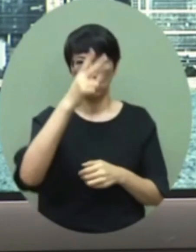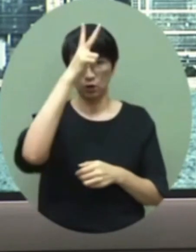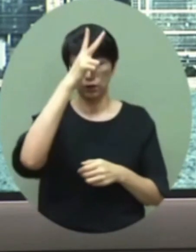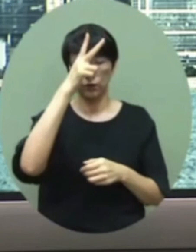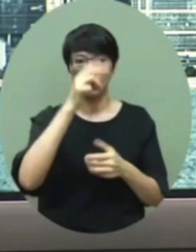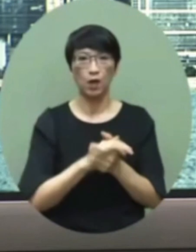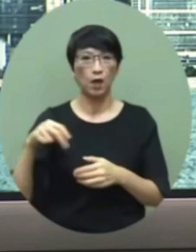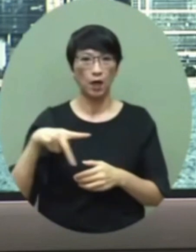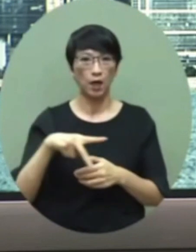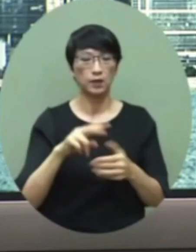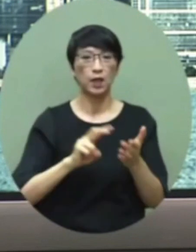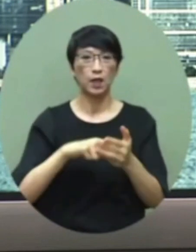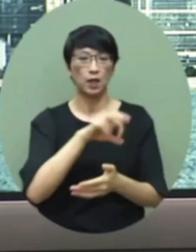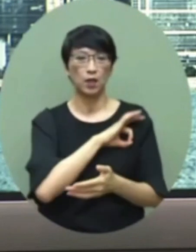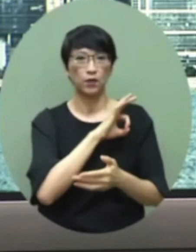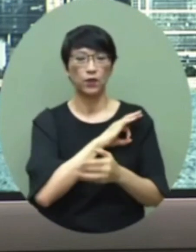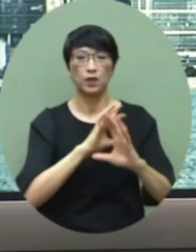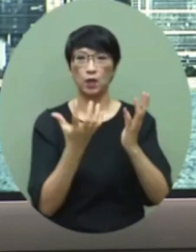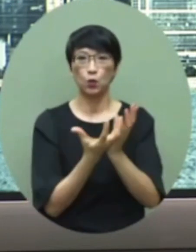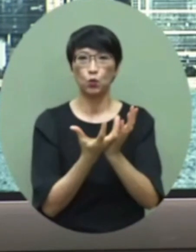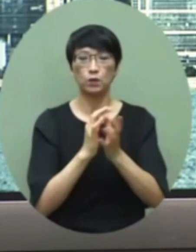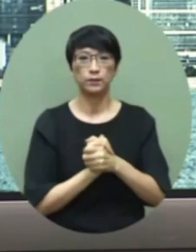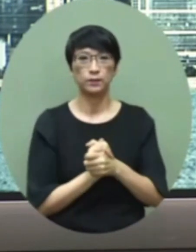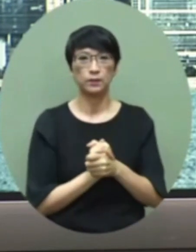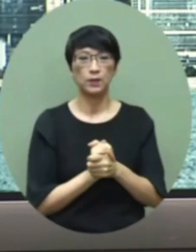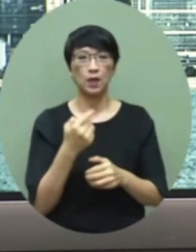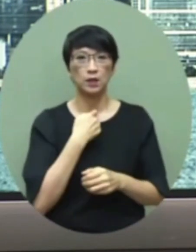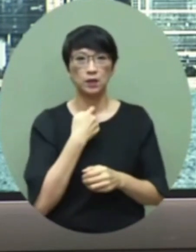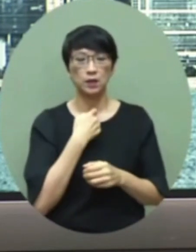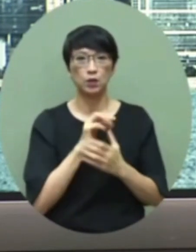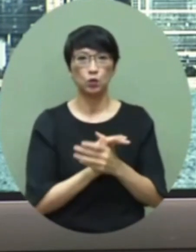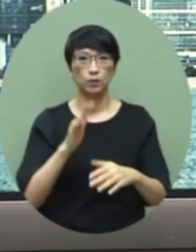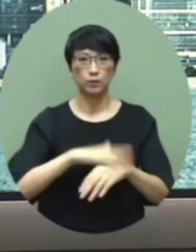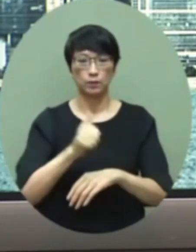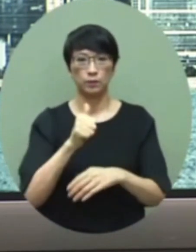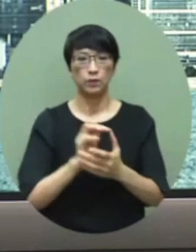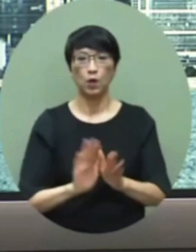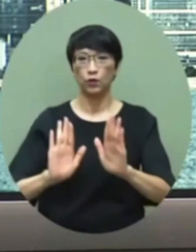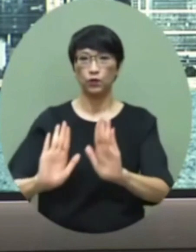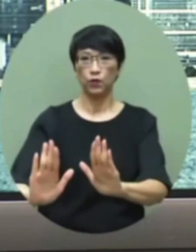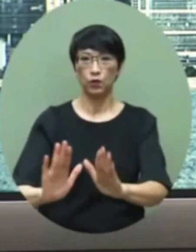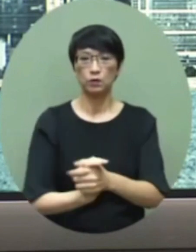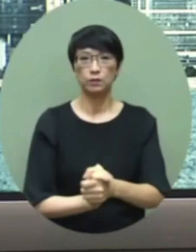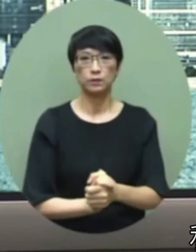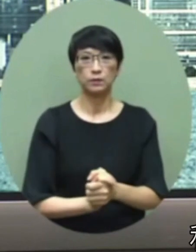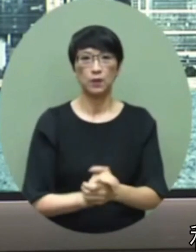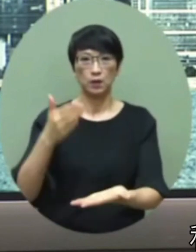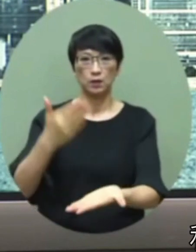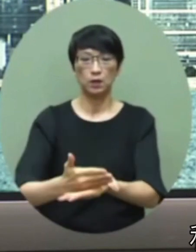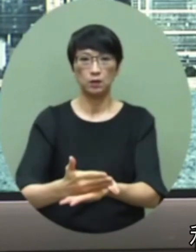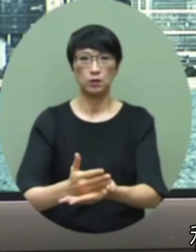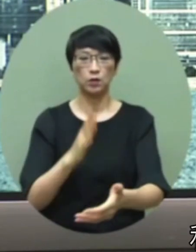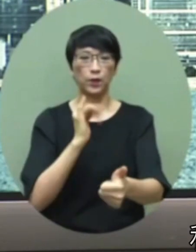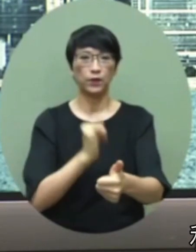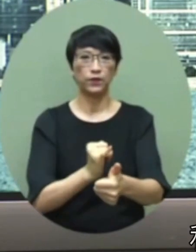政、立法、司法機關應當有效防範、制止和懲